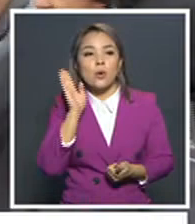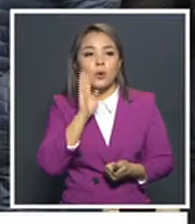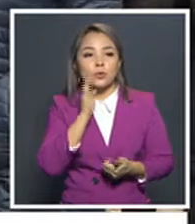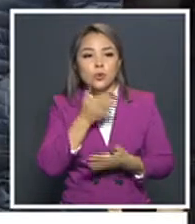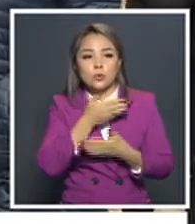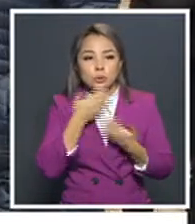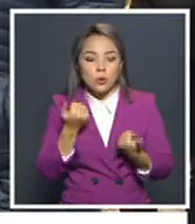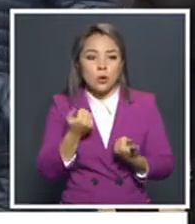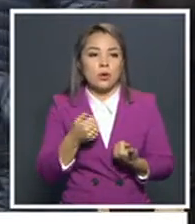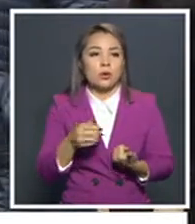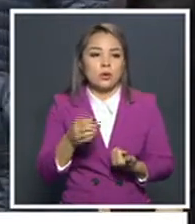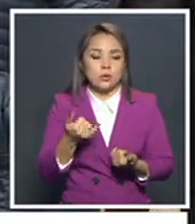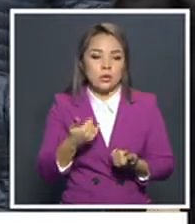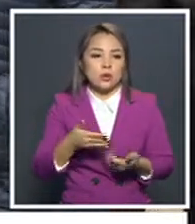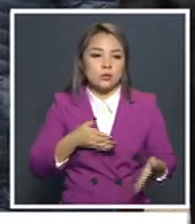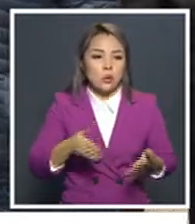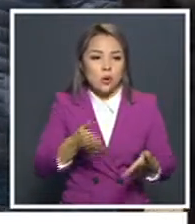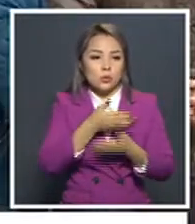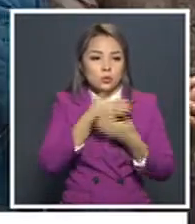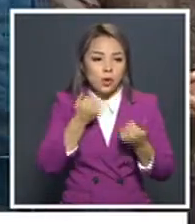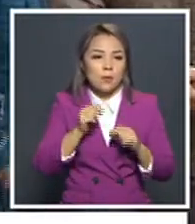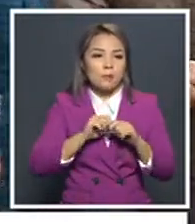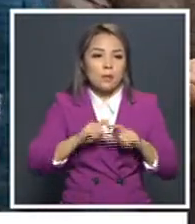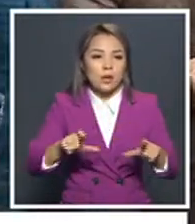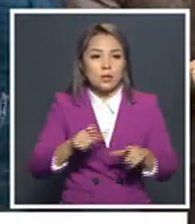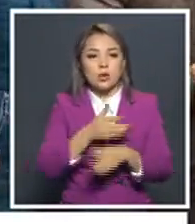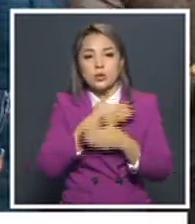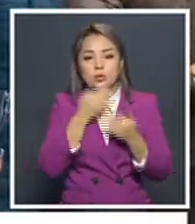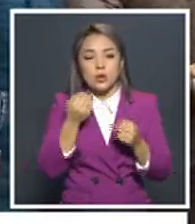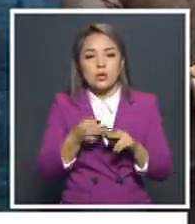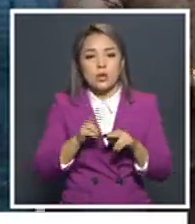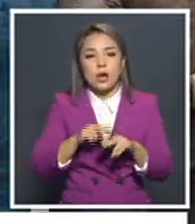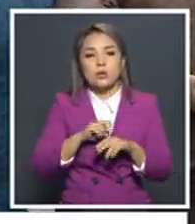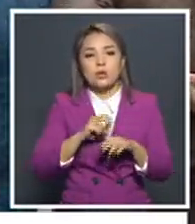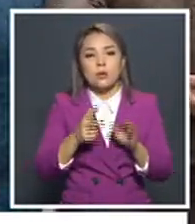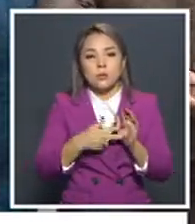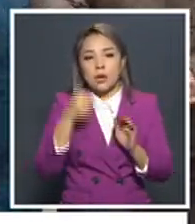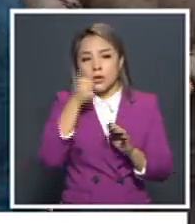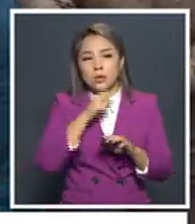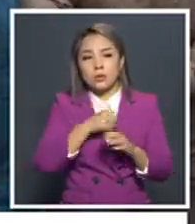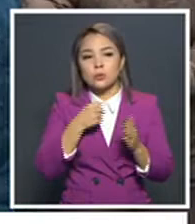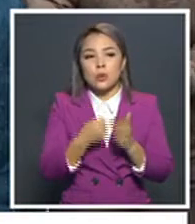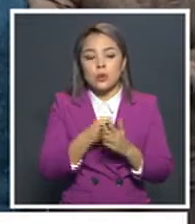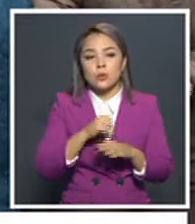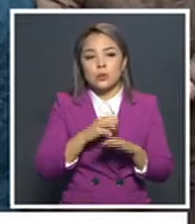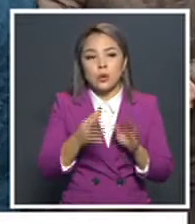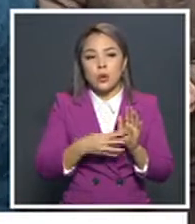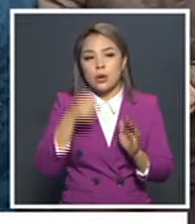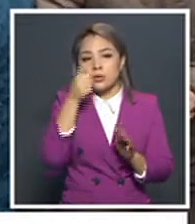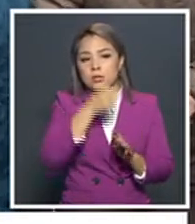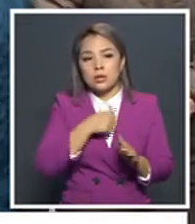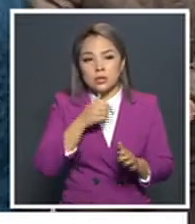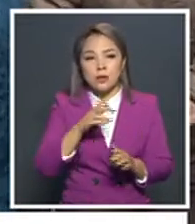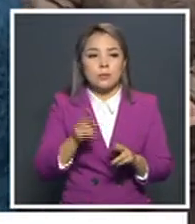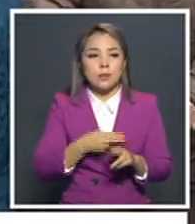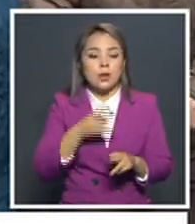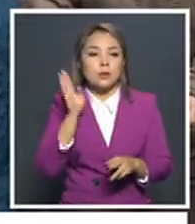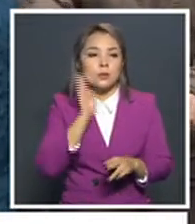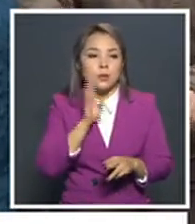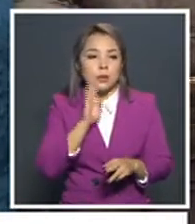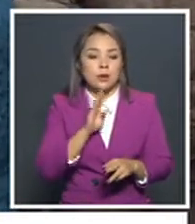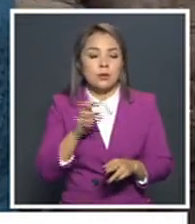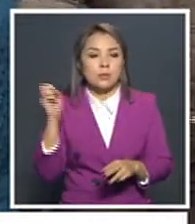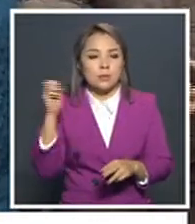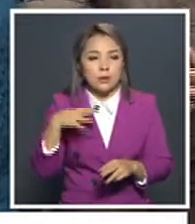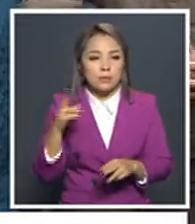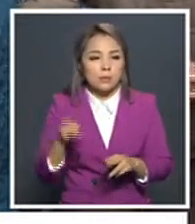жол жоқ, я мектеп жоқ, еш нәрсе жоқ. Біздер 18-ші жылы 19-ші жылдарға дейін жарықсыз, сусыз, газсыз